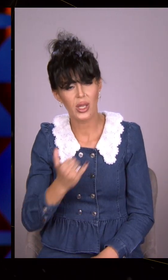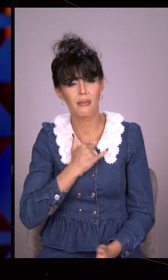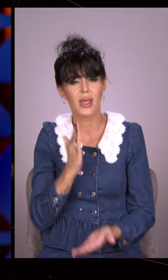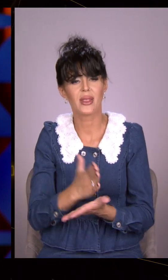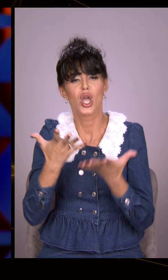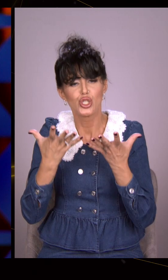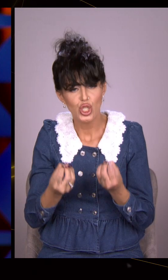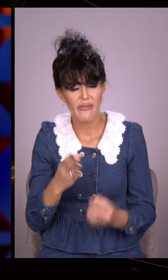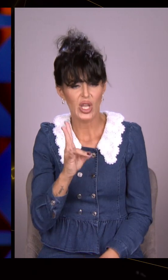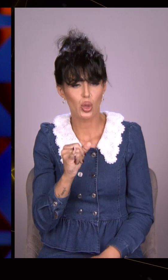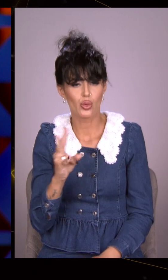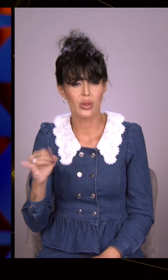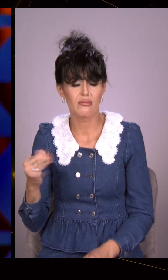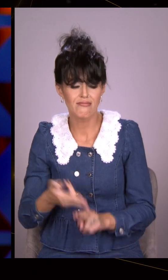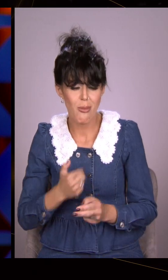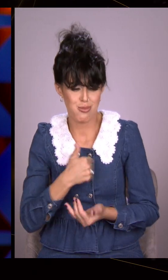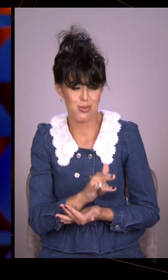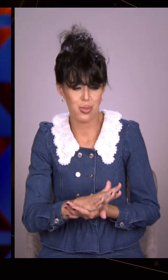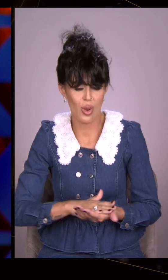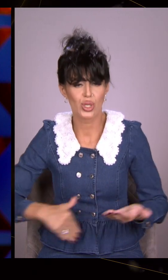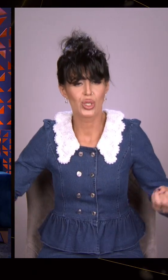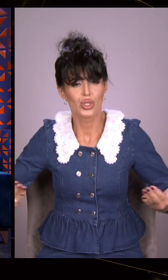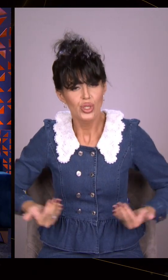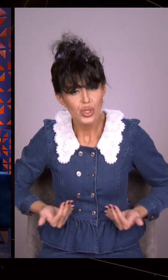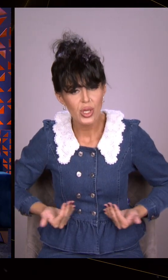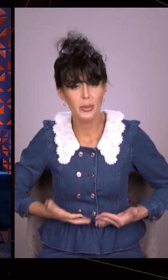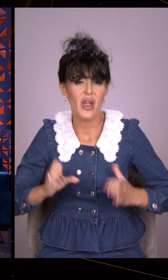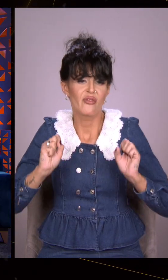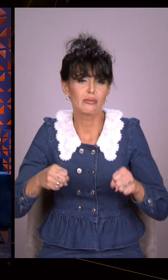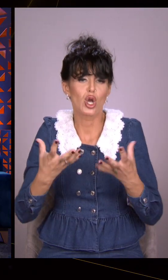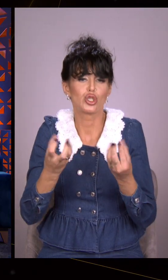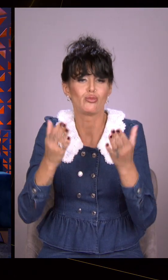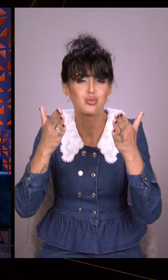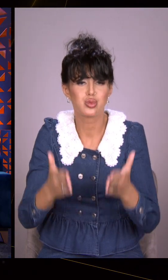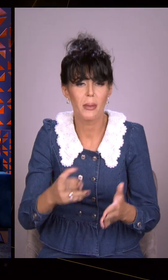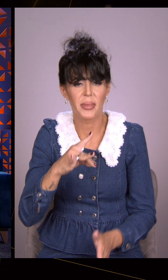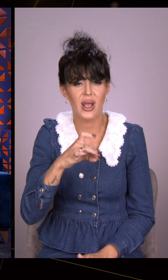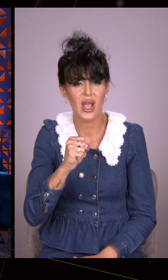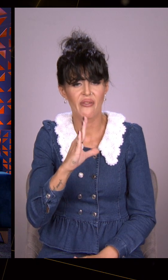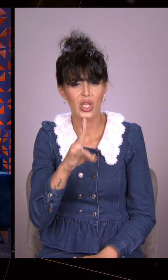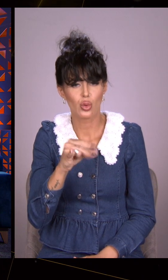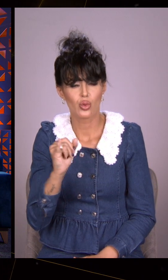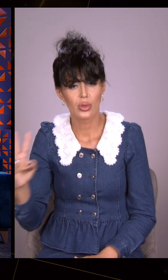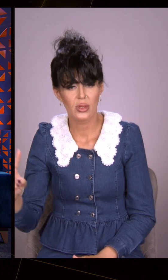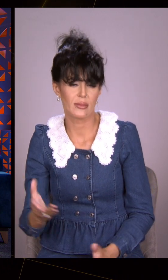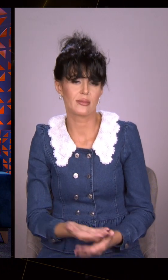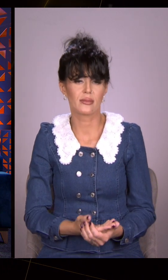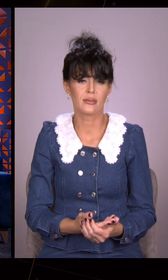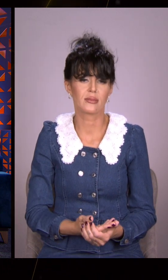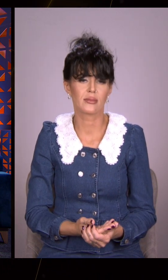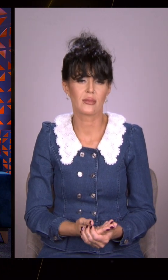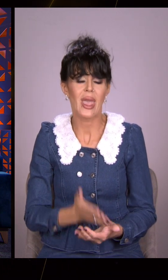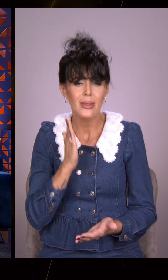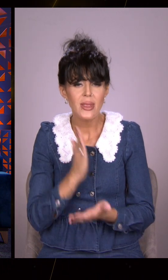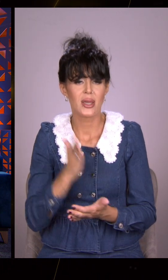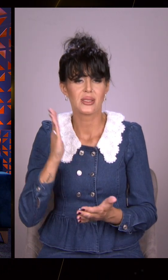є другі. Може, дасть Бог порадують мене ще правнуками, вже в мене дорослі внуки. Є ради